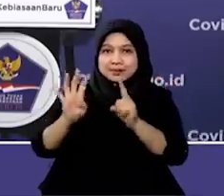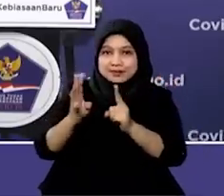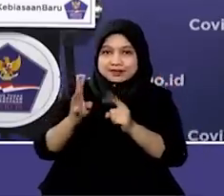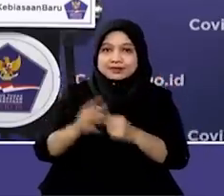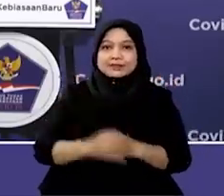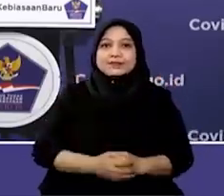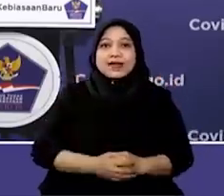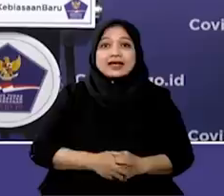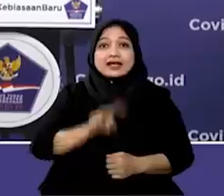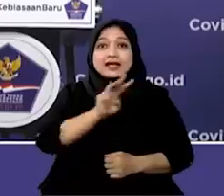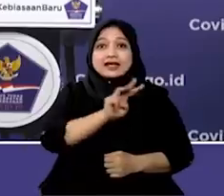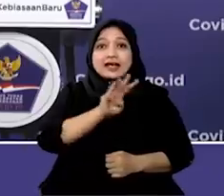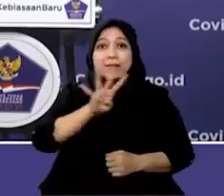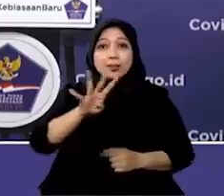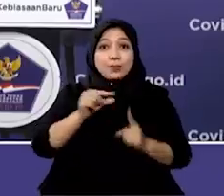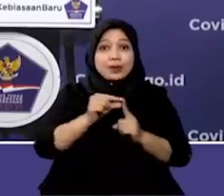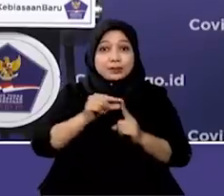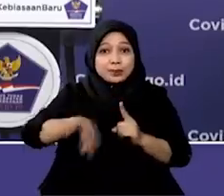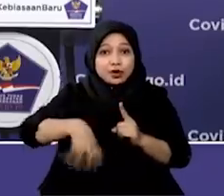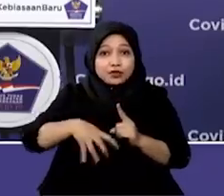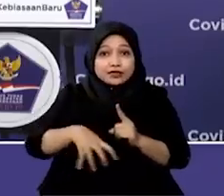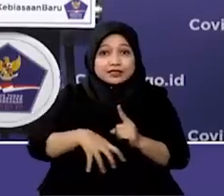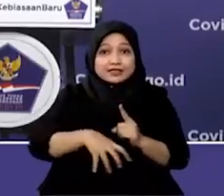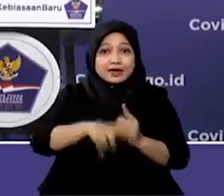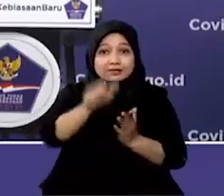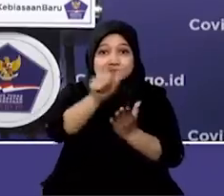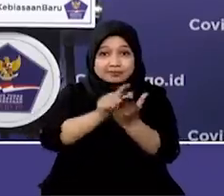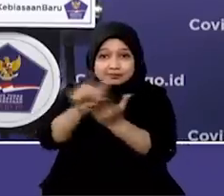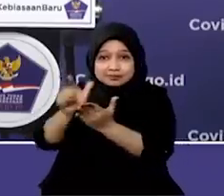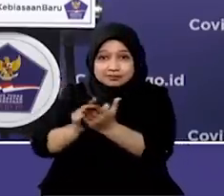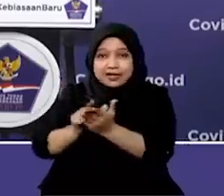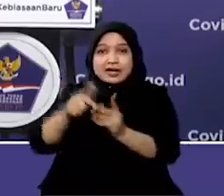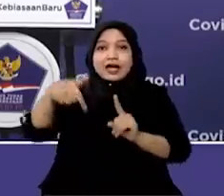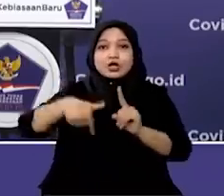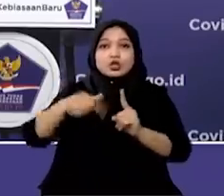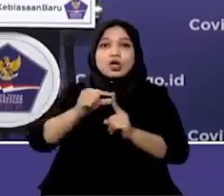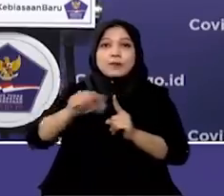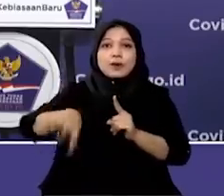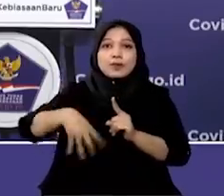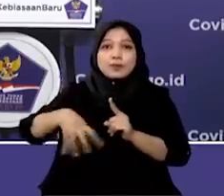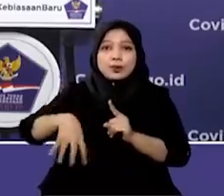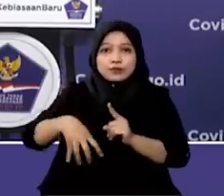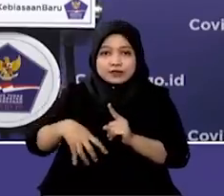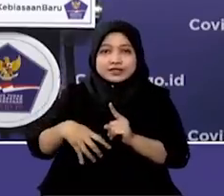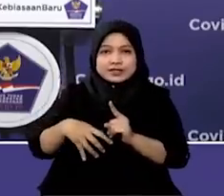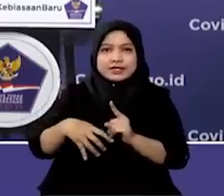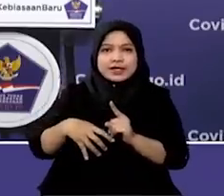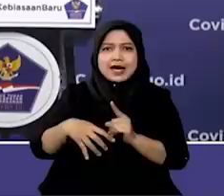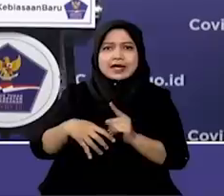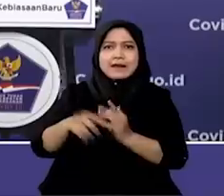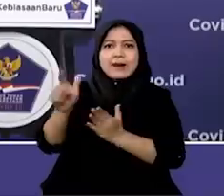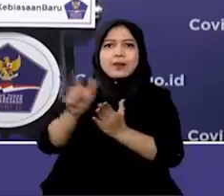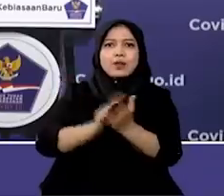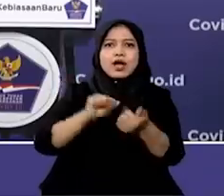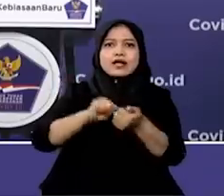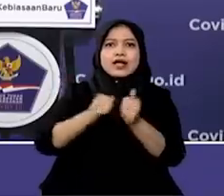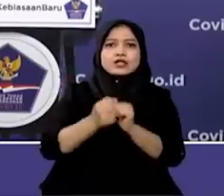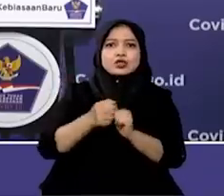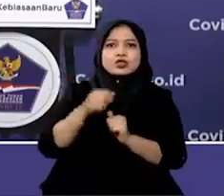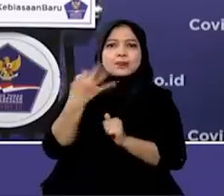34 provinsi yang melaporkan 17 provinsi melaporkan kasus baru di bawah 10